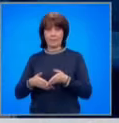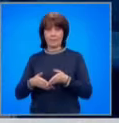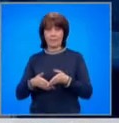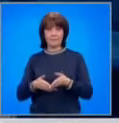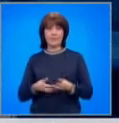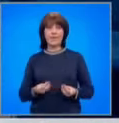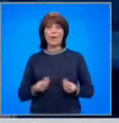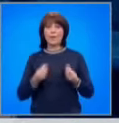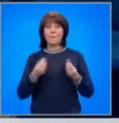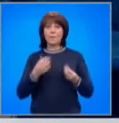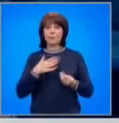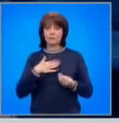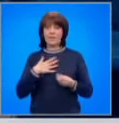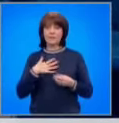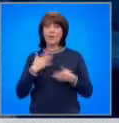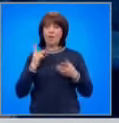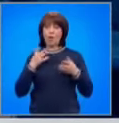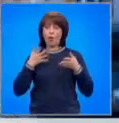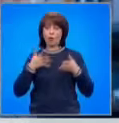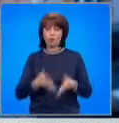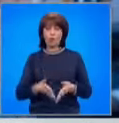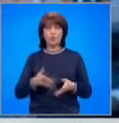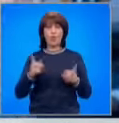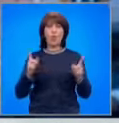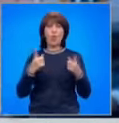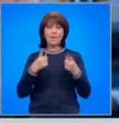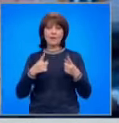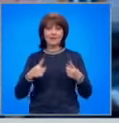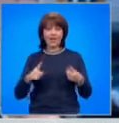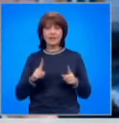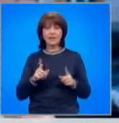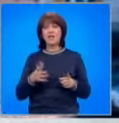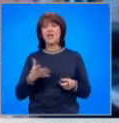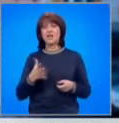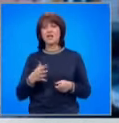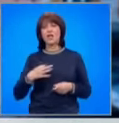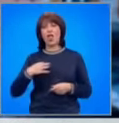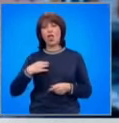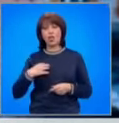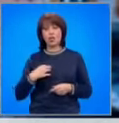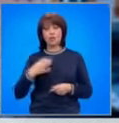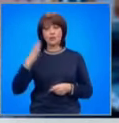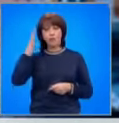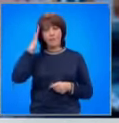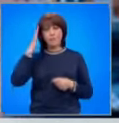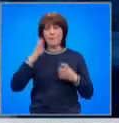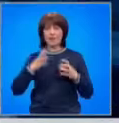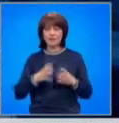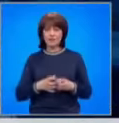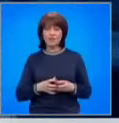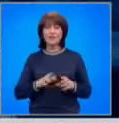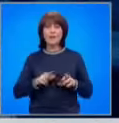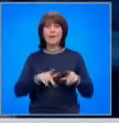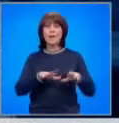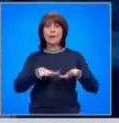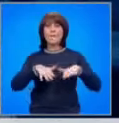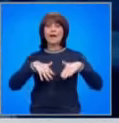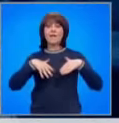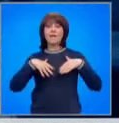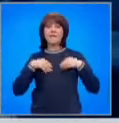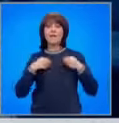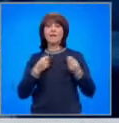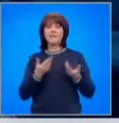има едно лошо управление, едно лошо правителство или пък недостатъчно ефективно, да има парламент, който да приема. Най-малкият пример. Плана